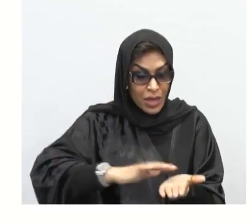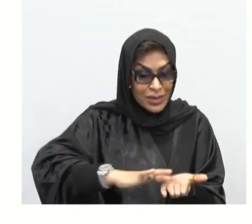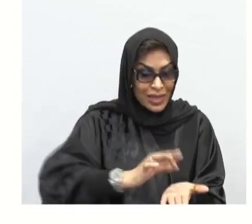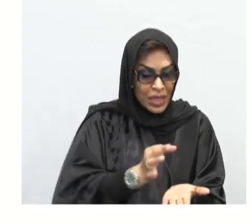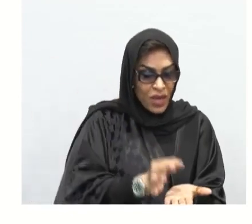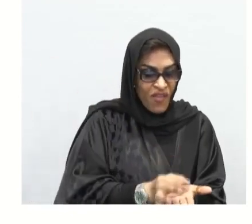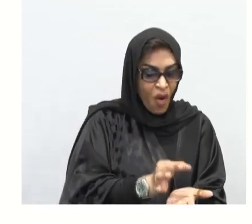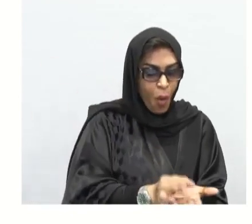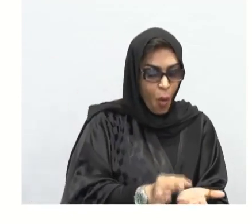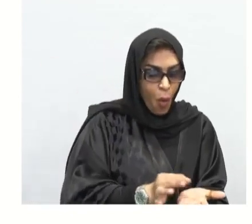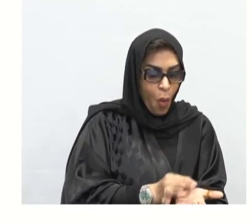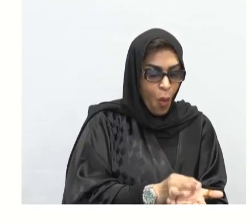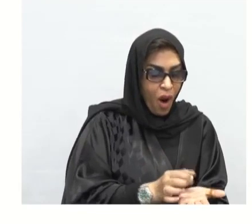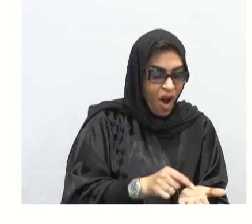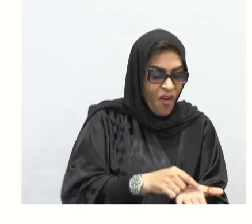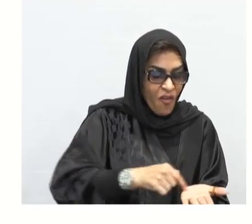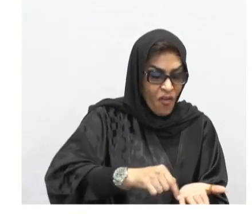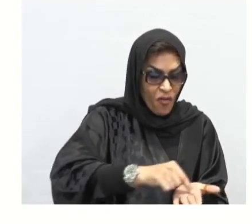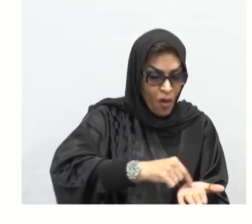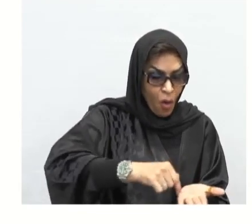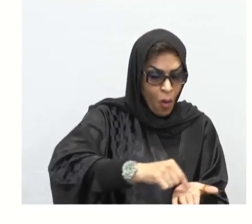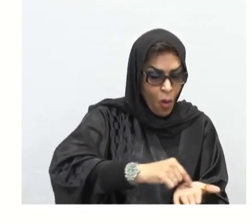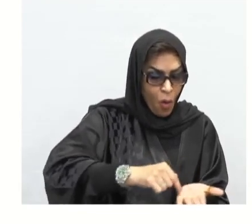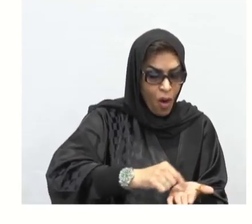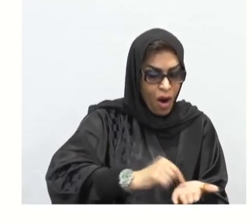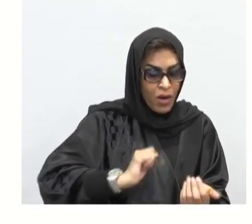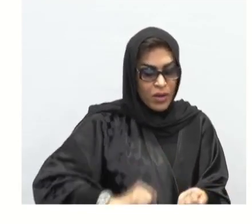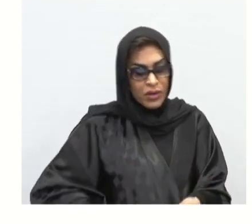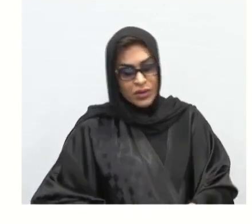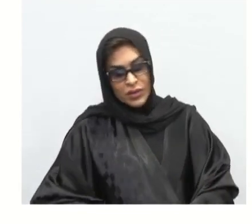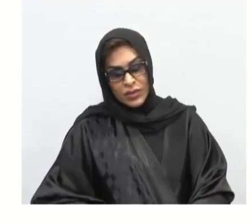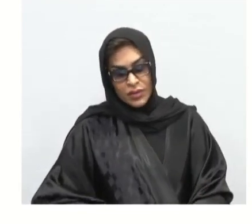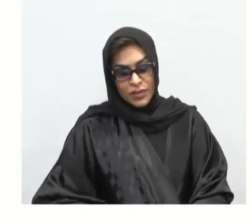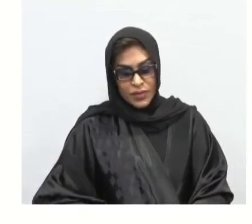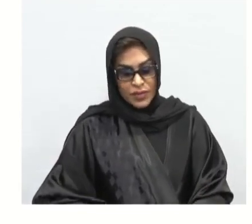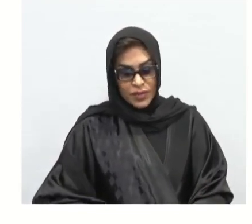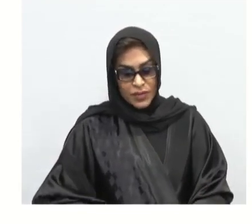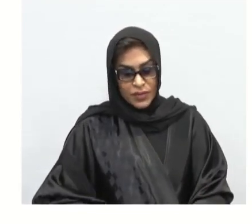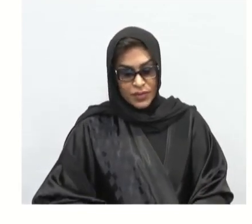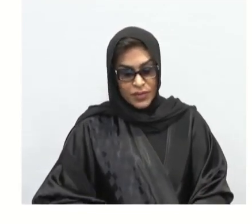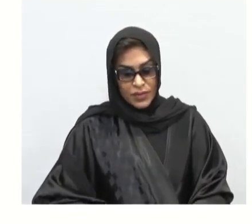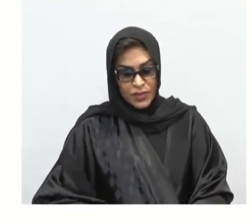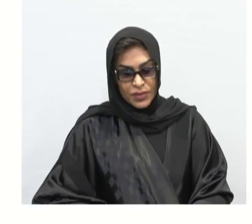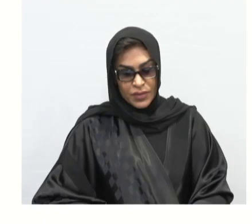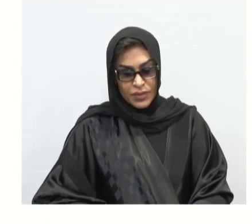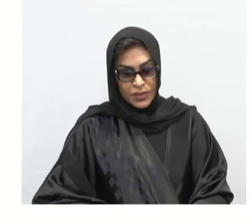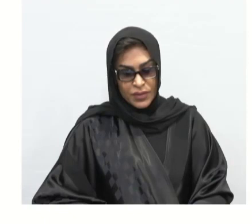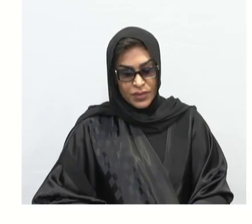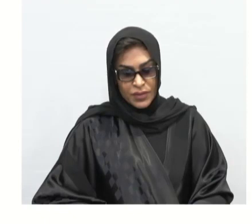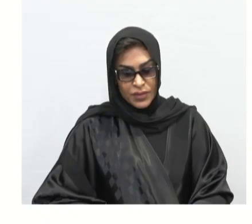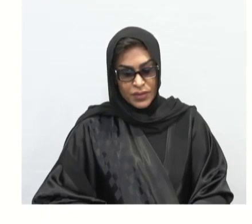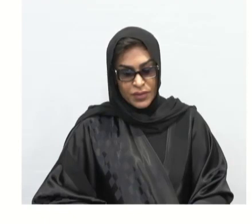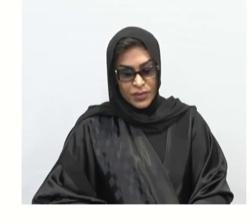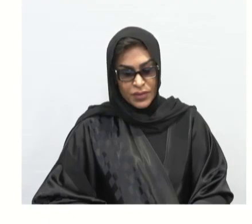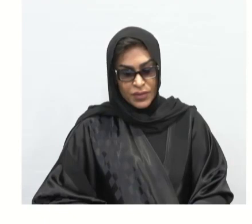الى سطح الارض حتى ولو كان ذره غبار فبالتالي يسمى بذلك نيزكا ننطلق بعد